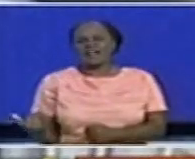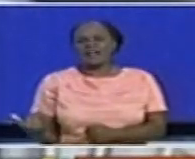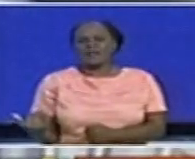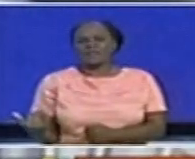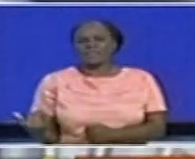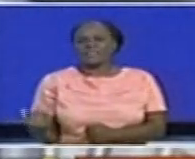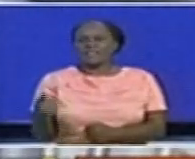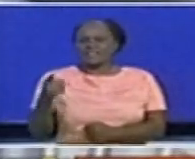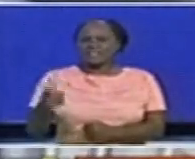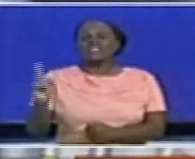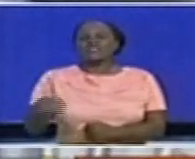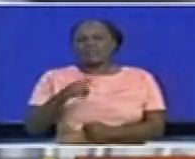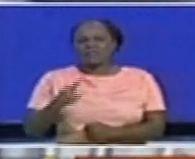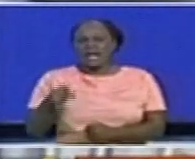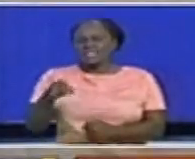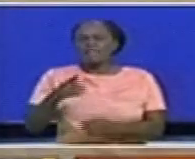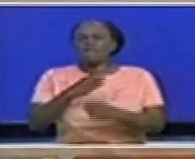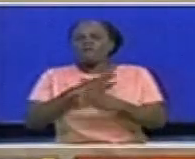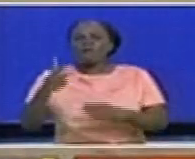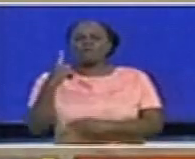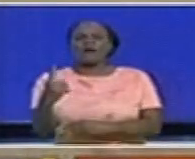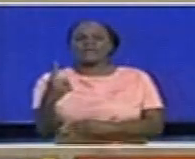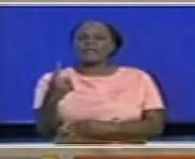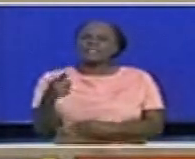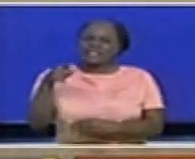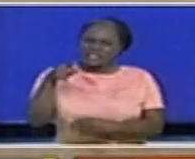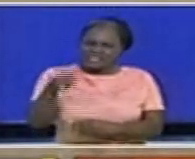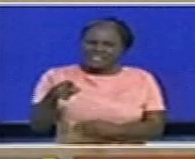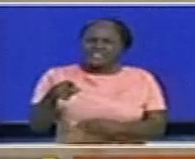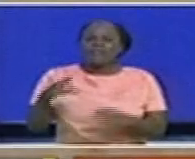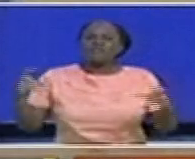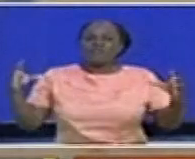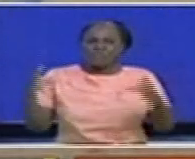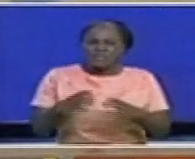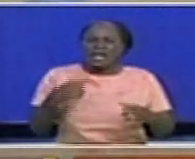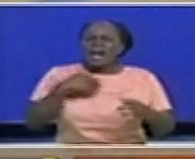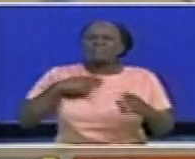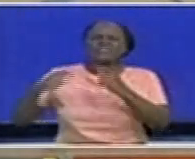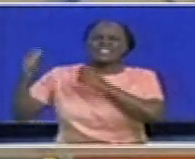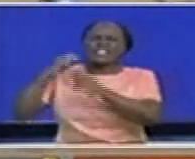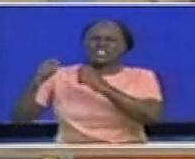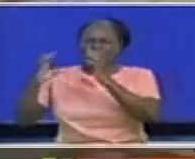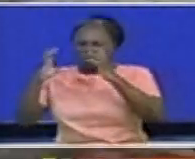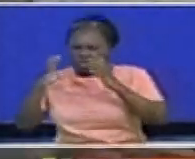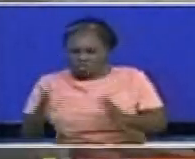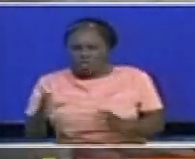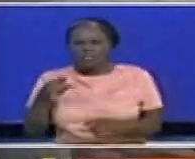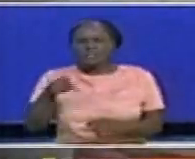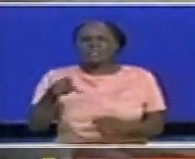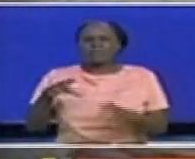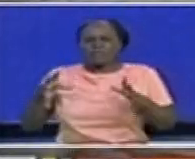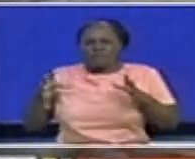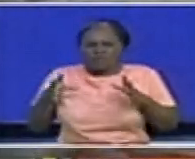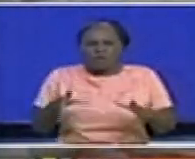in this school and she's in form 1. Kwa kuwa ni jamii ambazo zina itikadi kali, Mustakbal Hussein